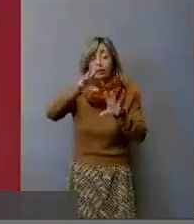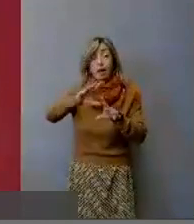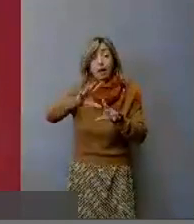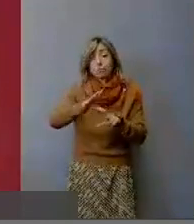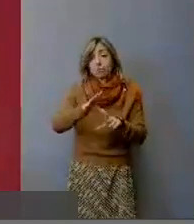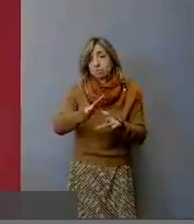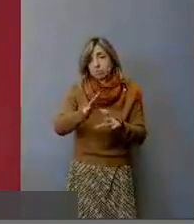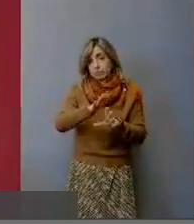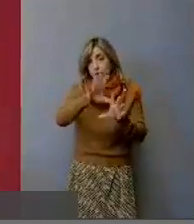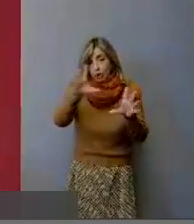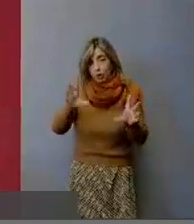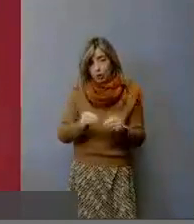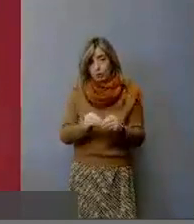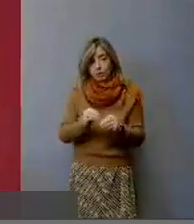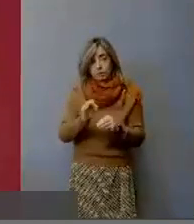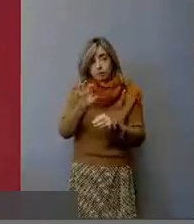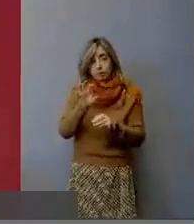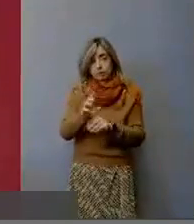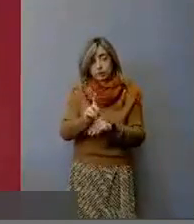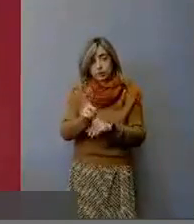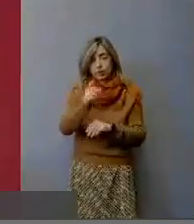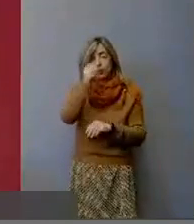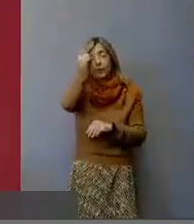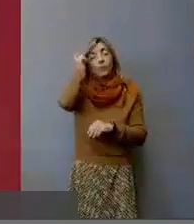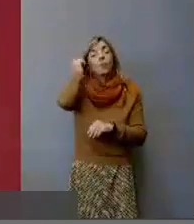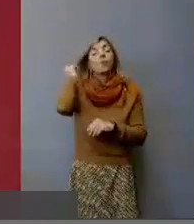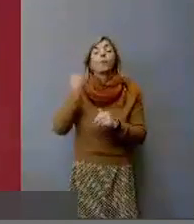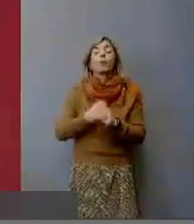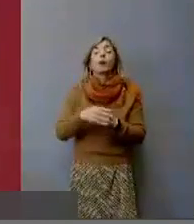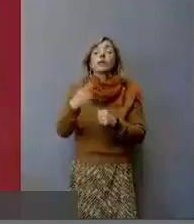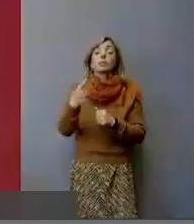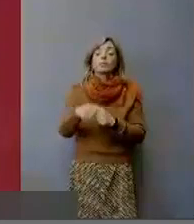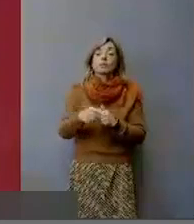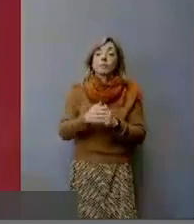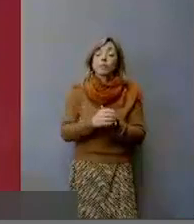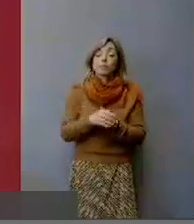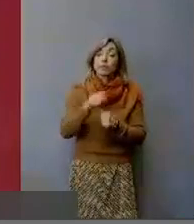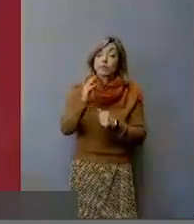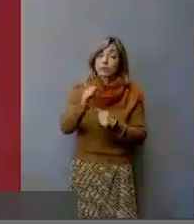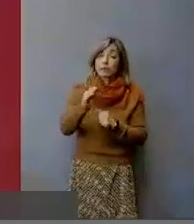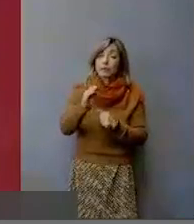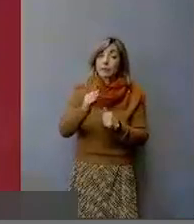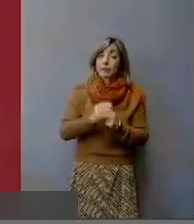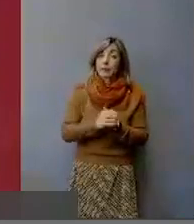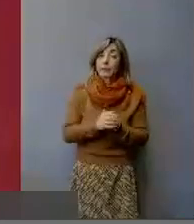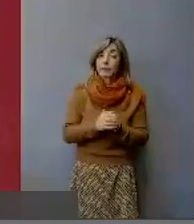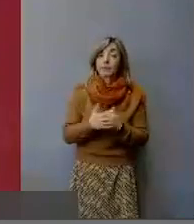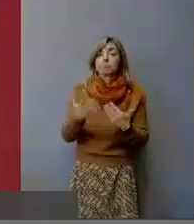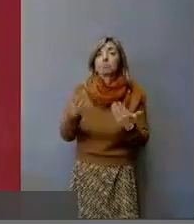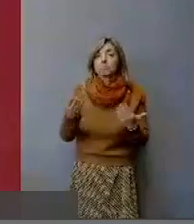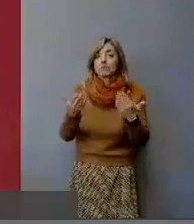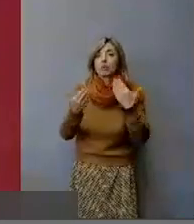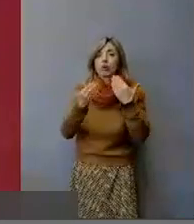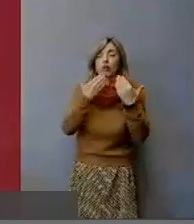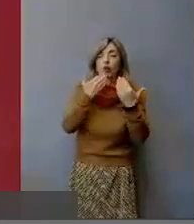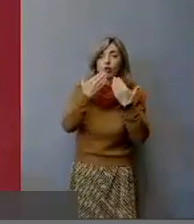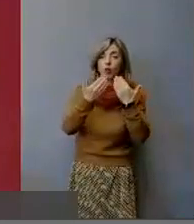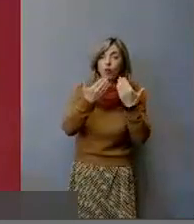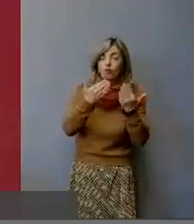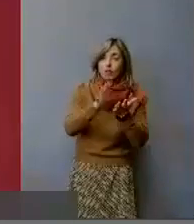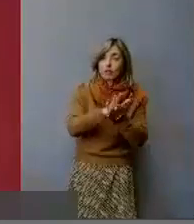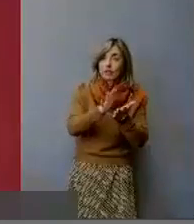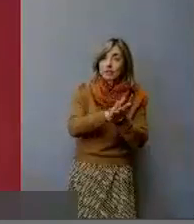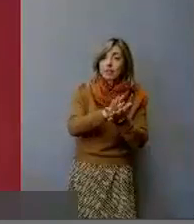se in previsione anche una magari una conferenza stampa o comunque un